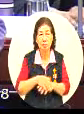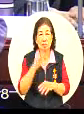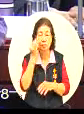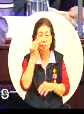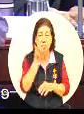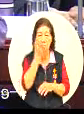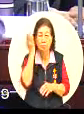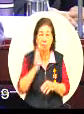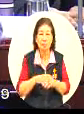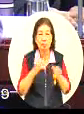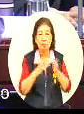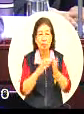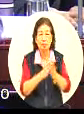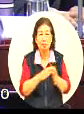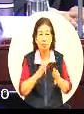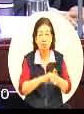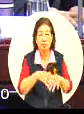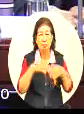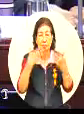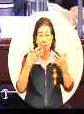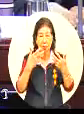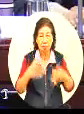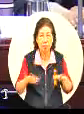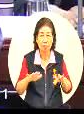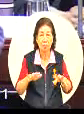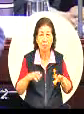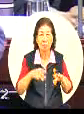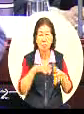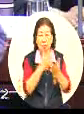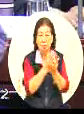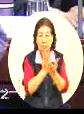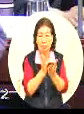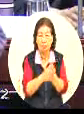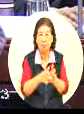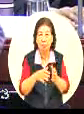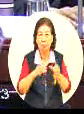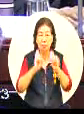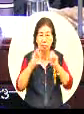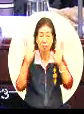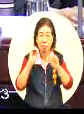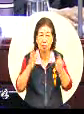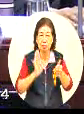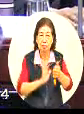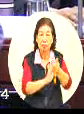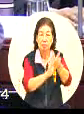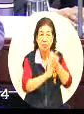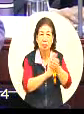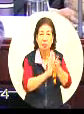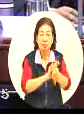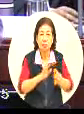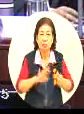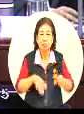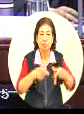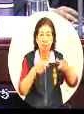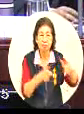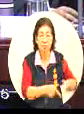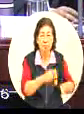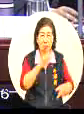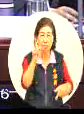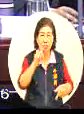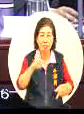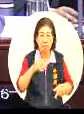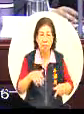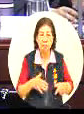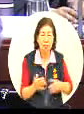局爱真多元去推销，予人知影讲，除了咱的狮子湾，高雄市还是